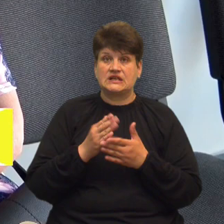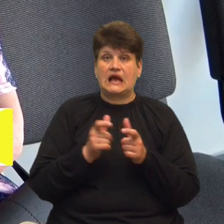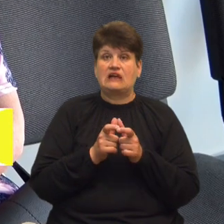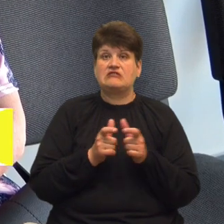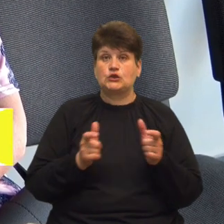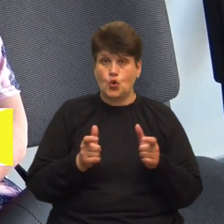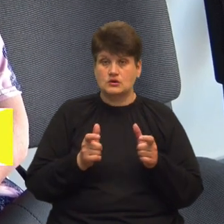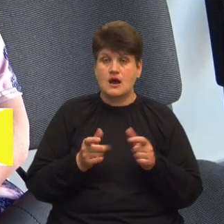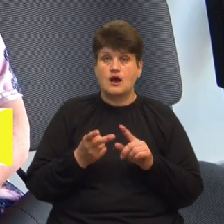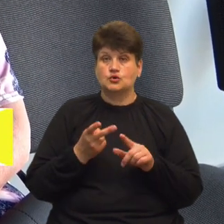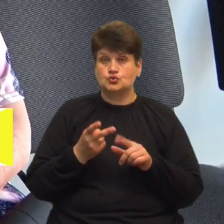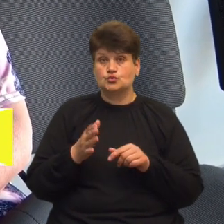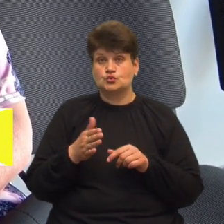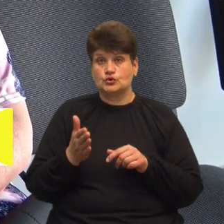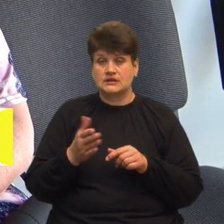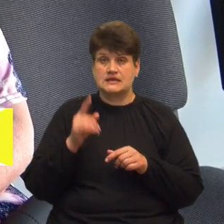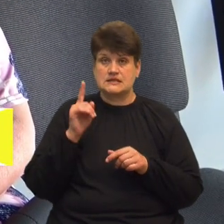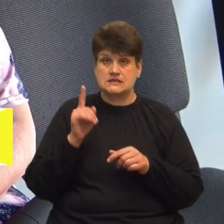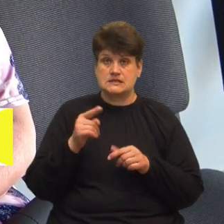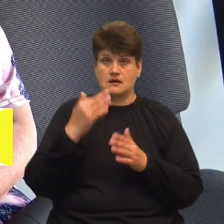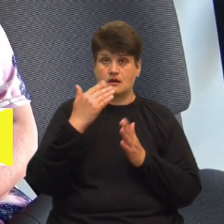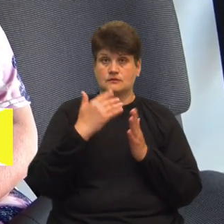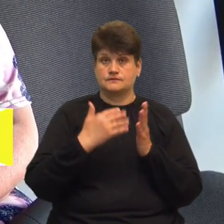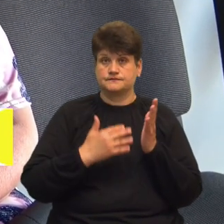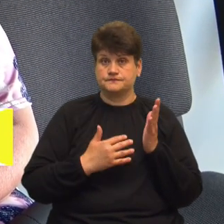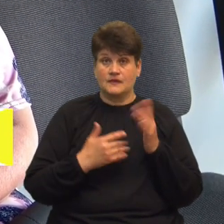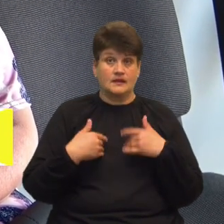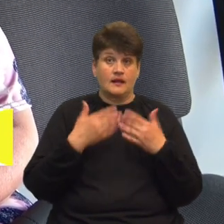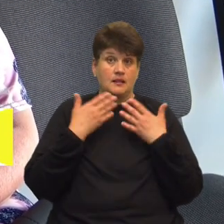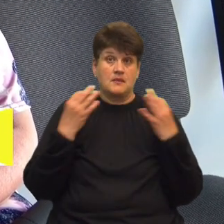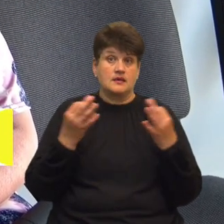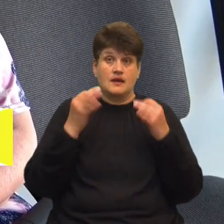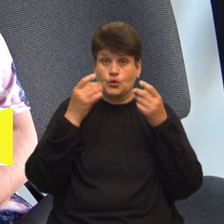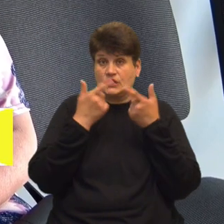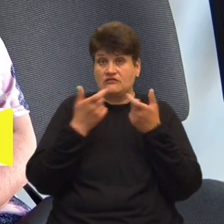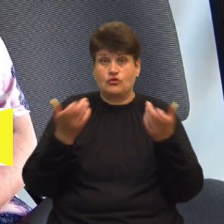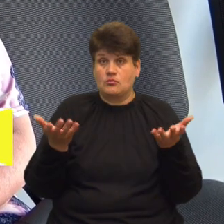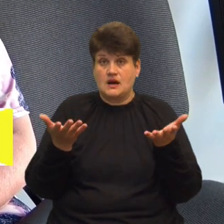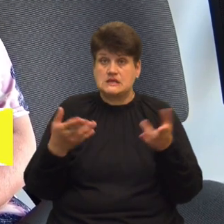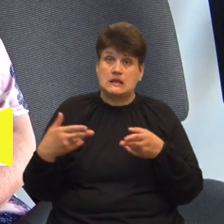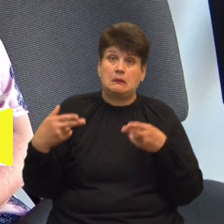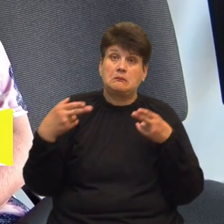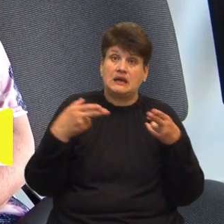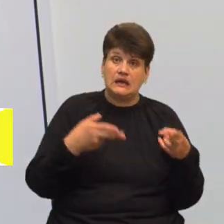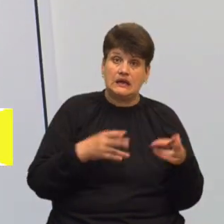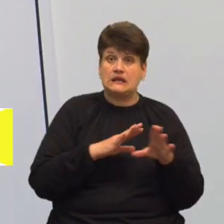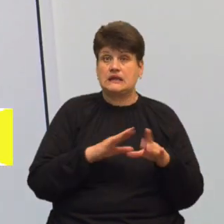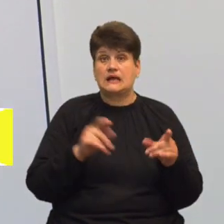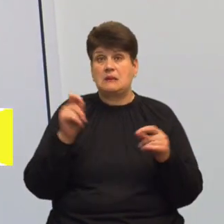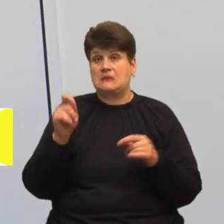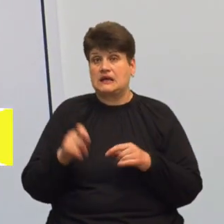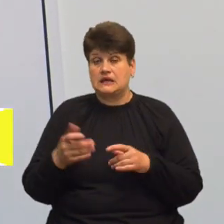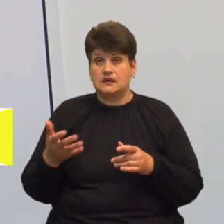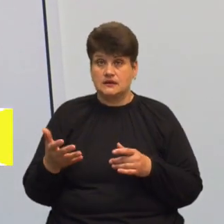з другої сторони знає розклад руху. А так нема ніякої інформації. Приїде маршрутка, не приїде. У